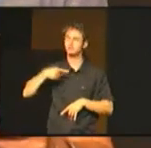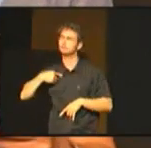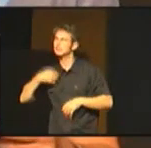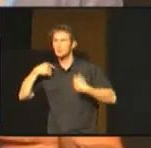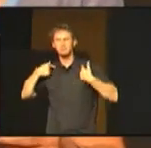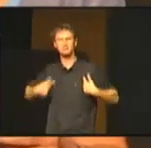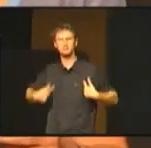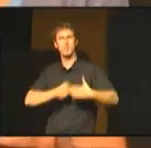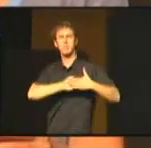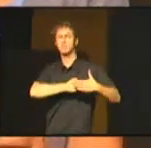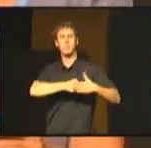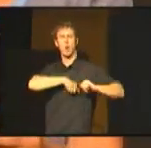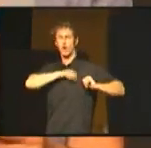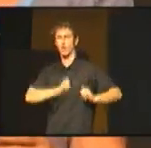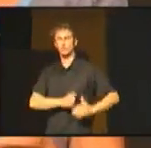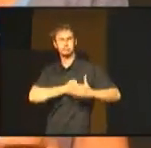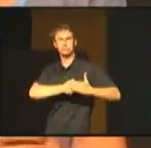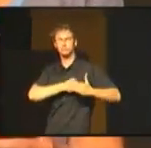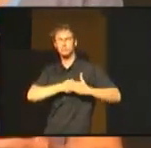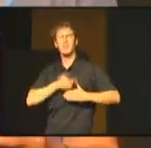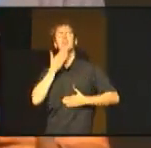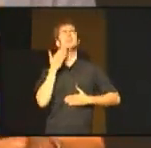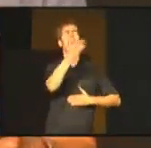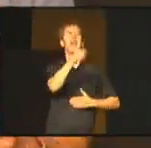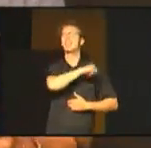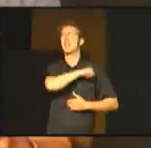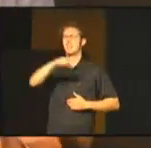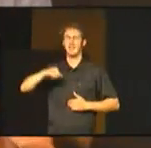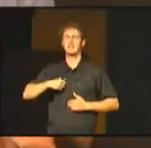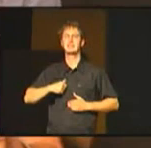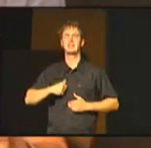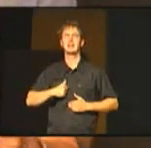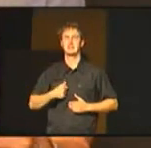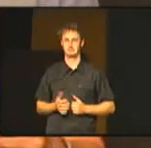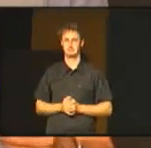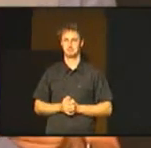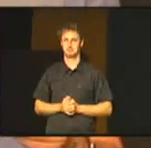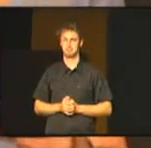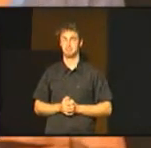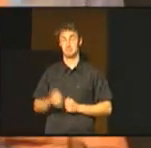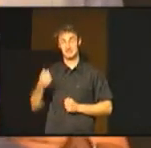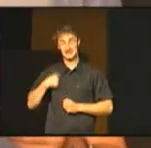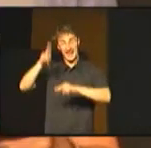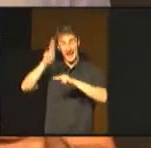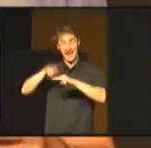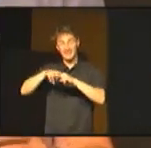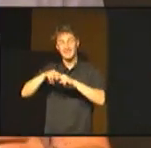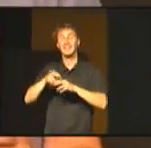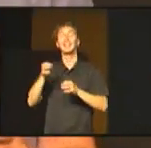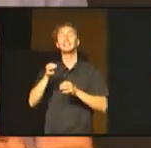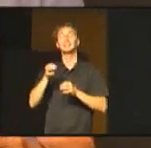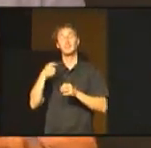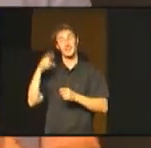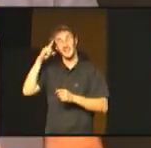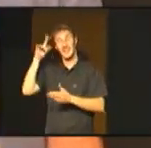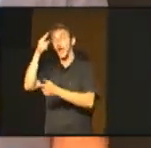bategar demanant aquesta independència tan anhelada. Aquest acte serà l'avançada